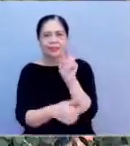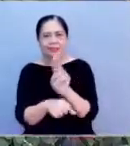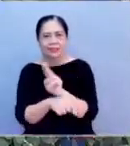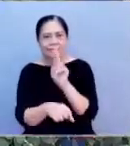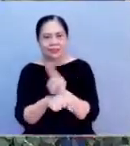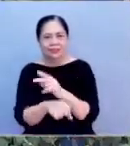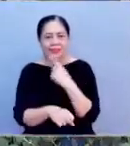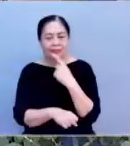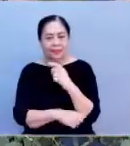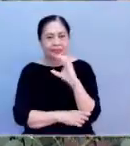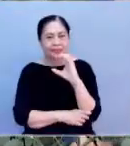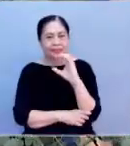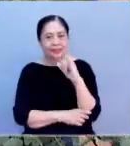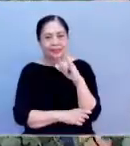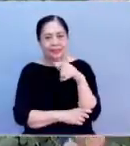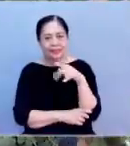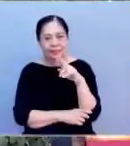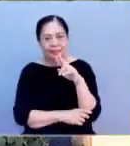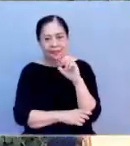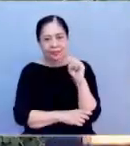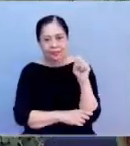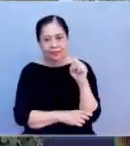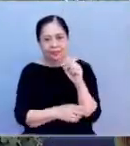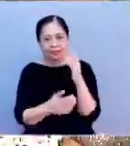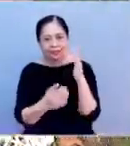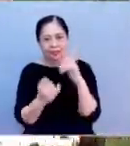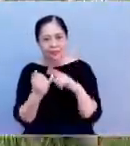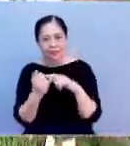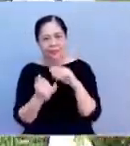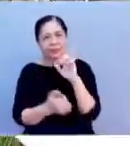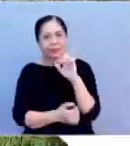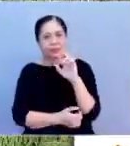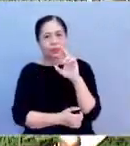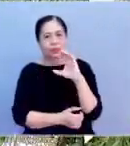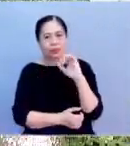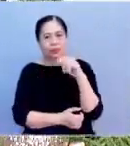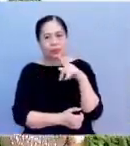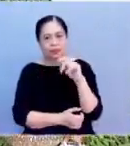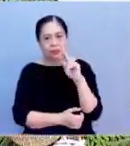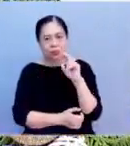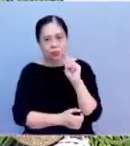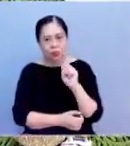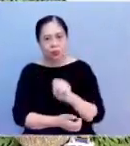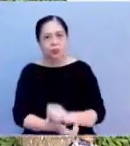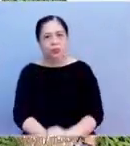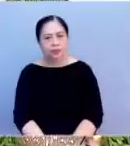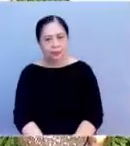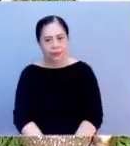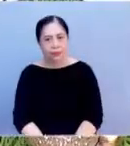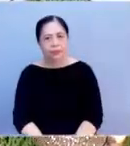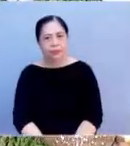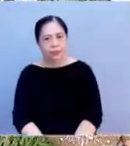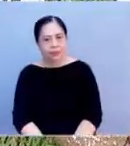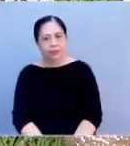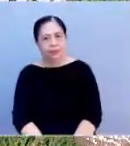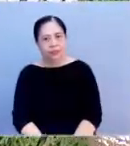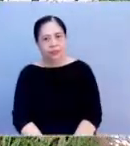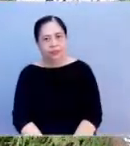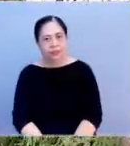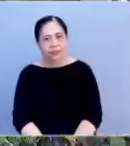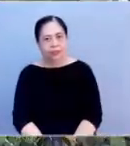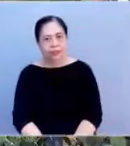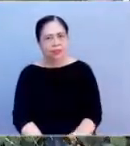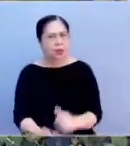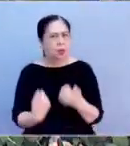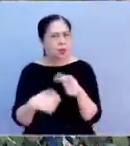natin dito kanina. Cypress. Cypress and then meron kang... Eucalyptus. Eucalyptus. Yes, ba? Yan ba yung shelf life niyan?